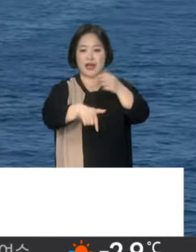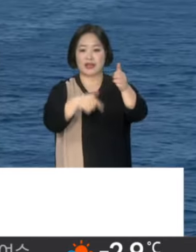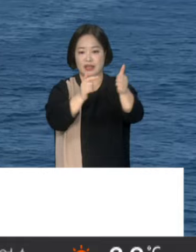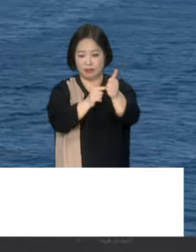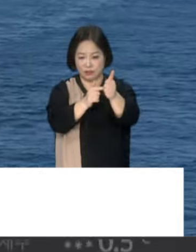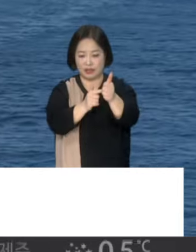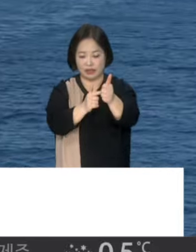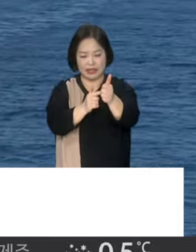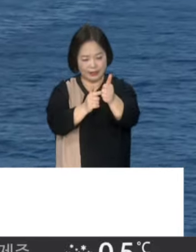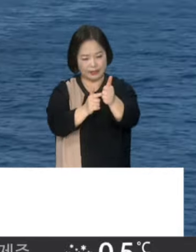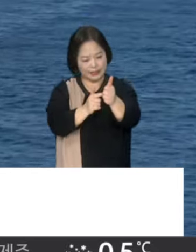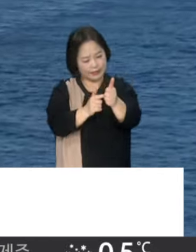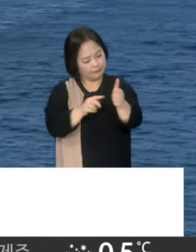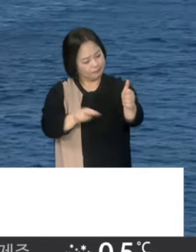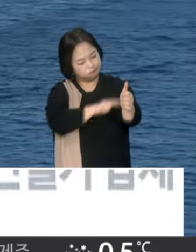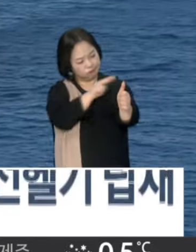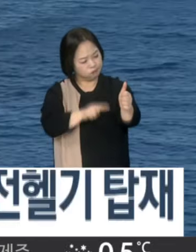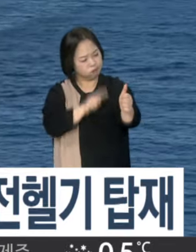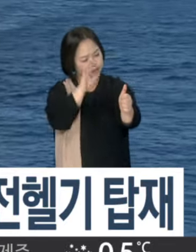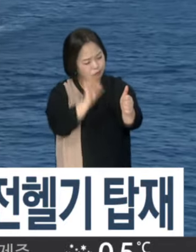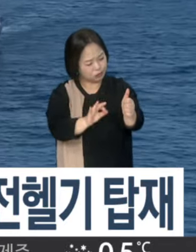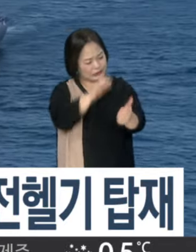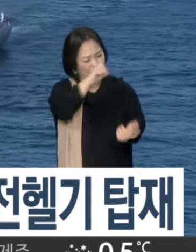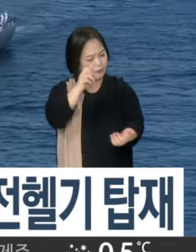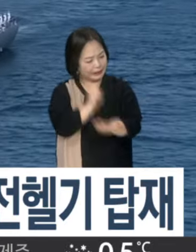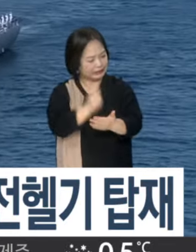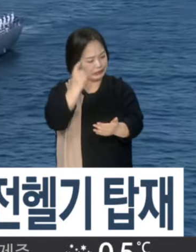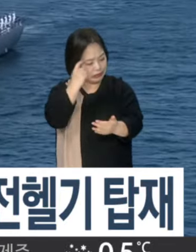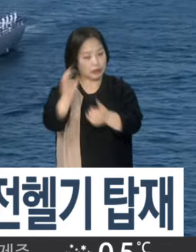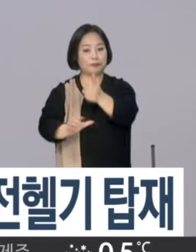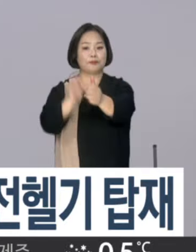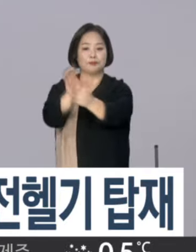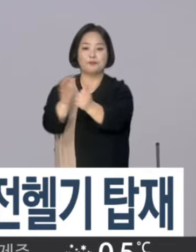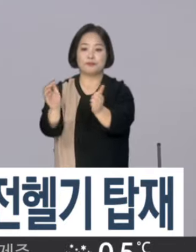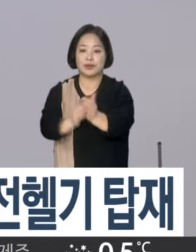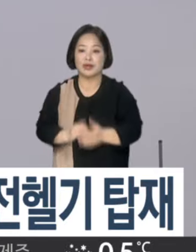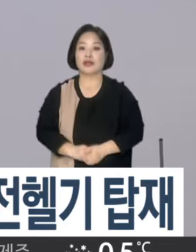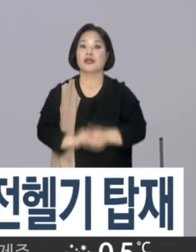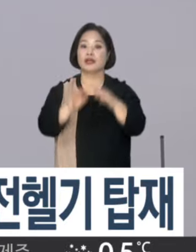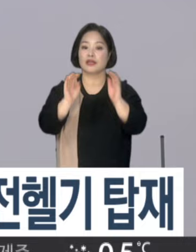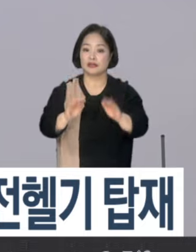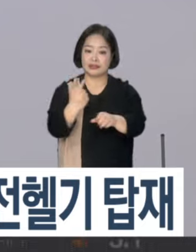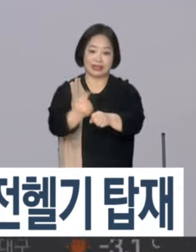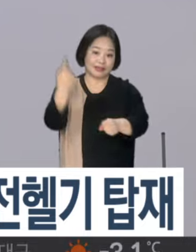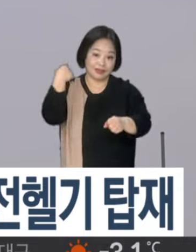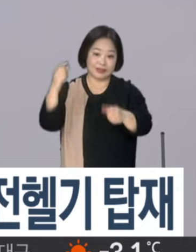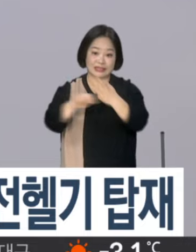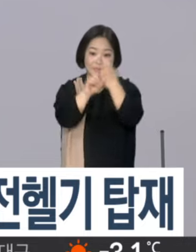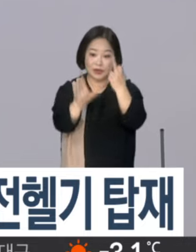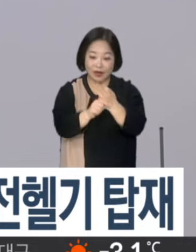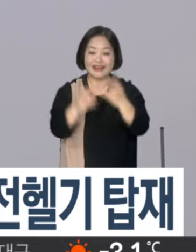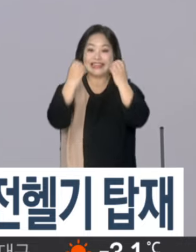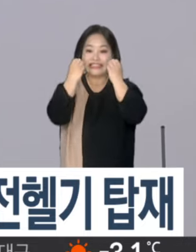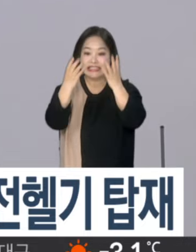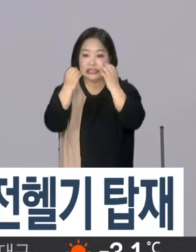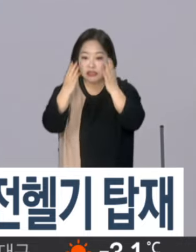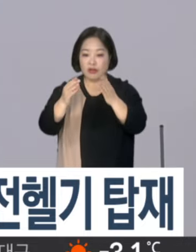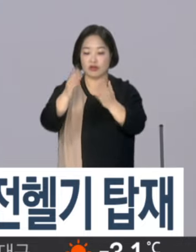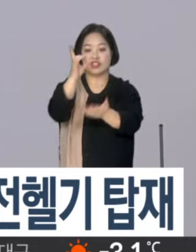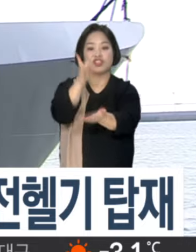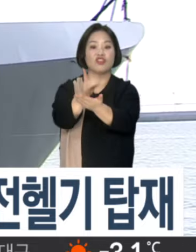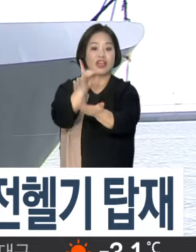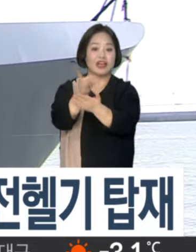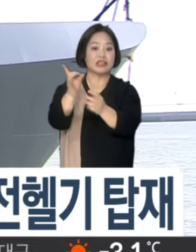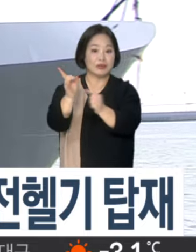되었습니다. 천톤급 초계함이었던 옛 천안함과 달리 지난해 12월 작전 배치된 신형 천안함은